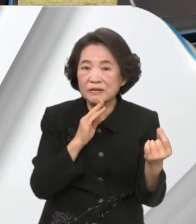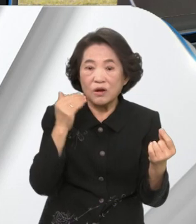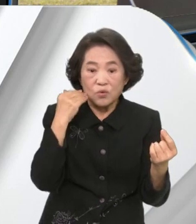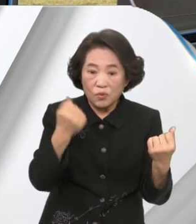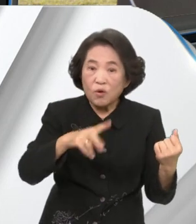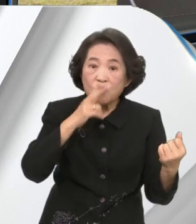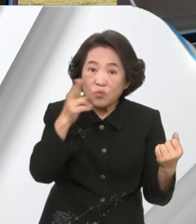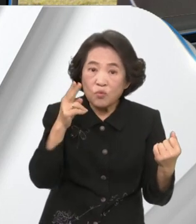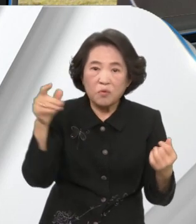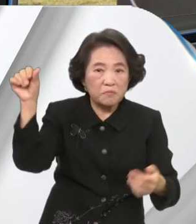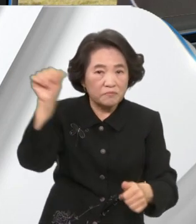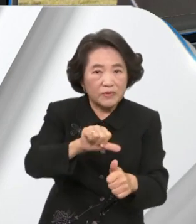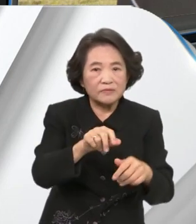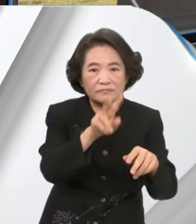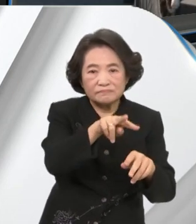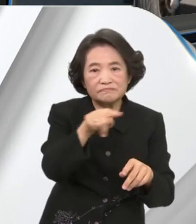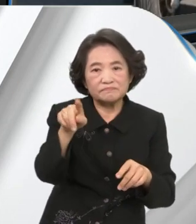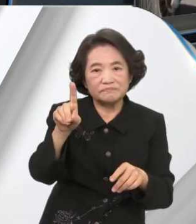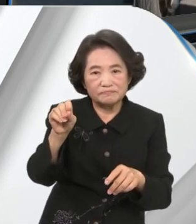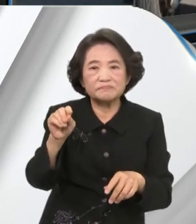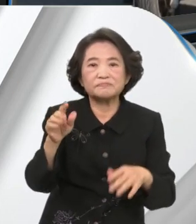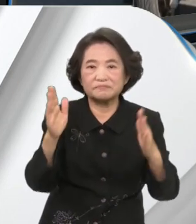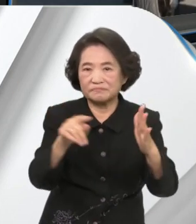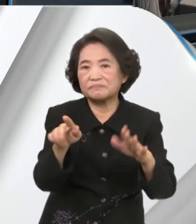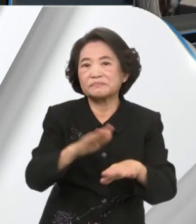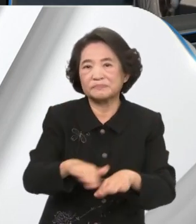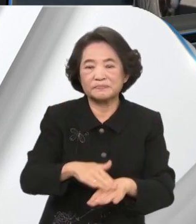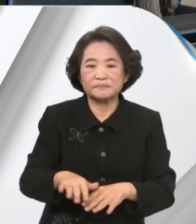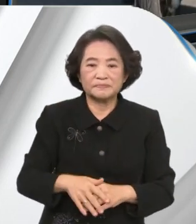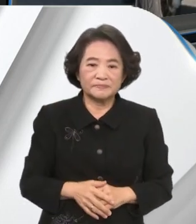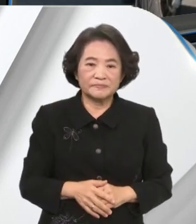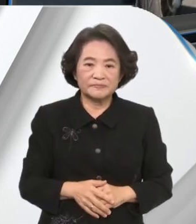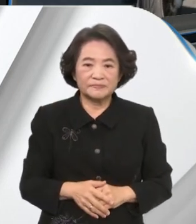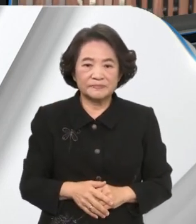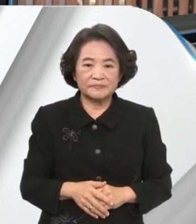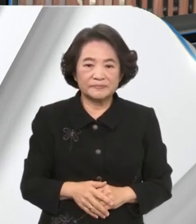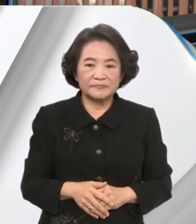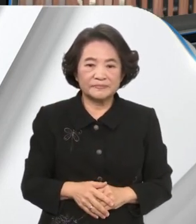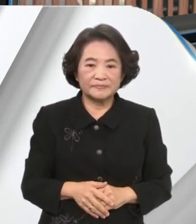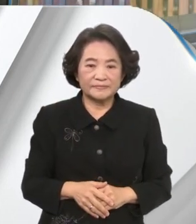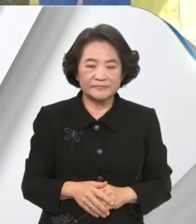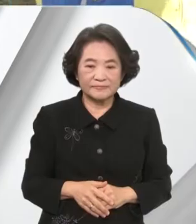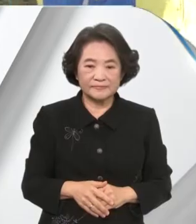亚打被爆烟呢，州法就为本年发2000到1万元的罚款。